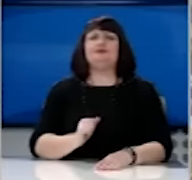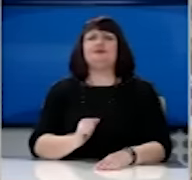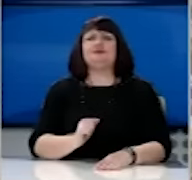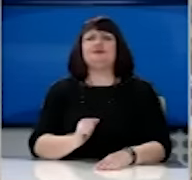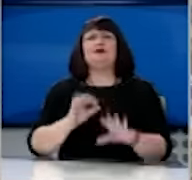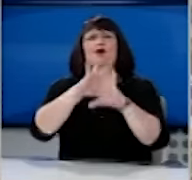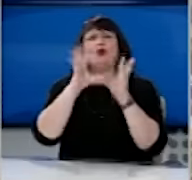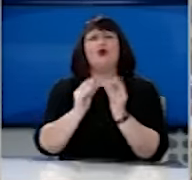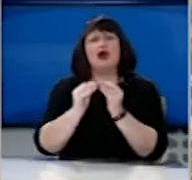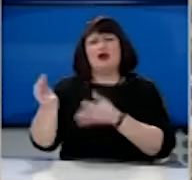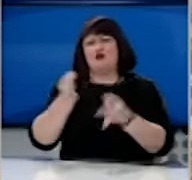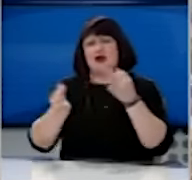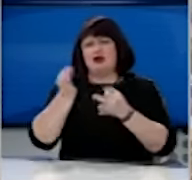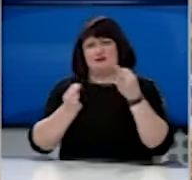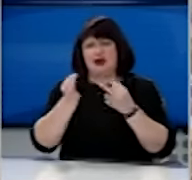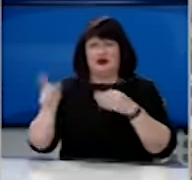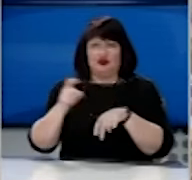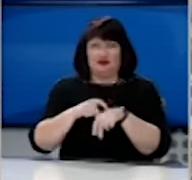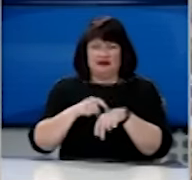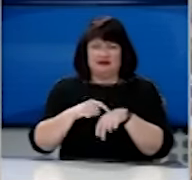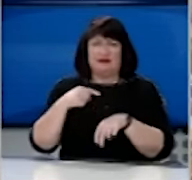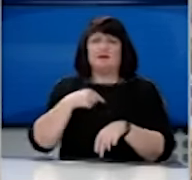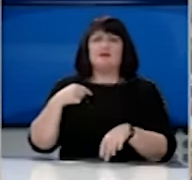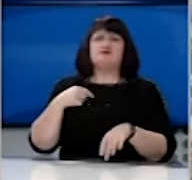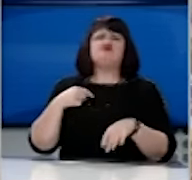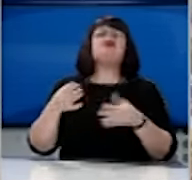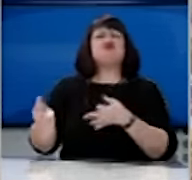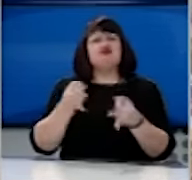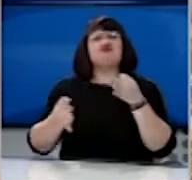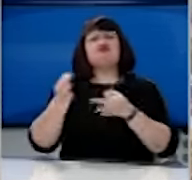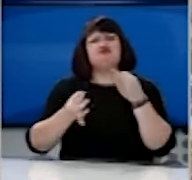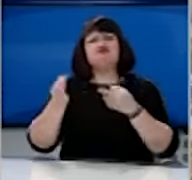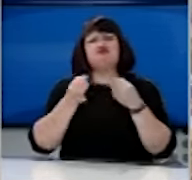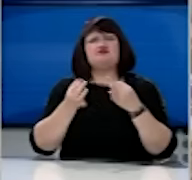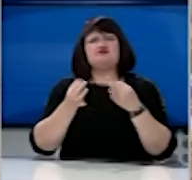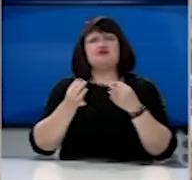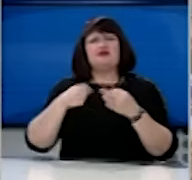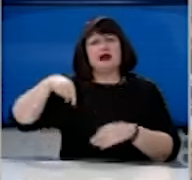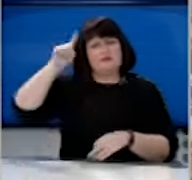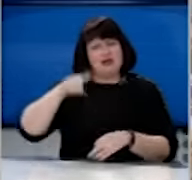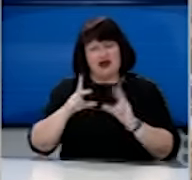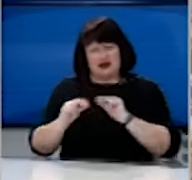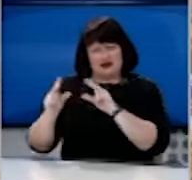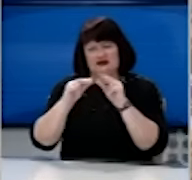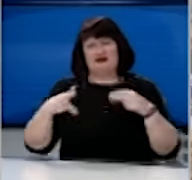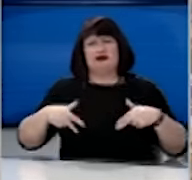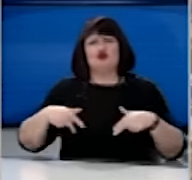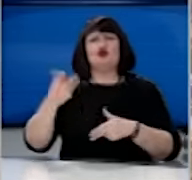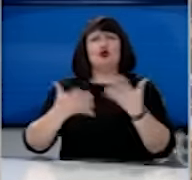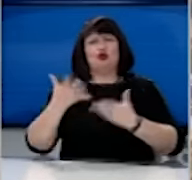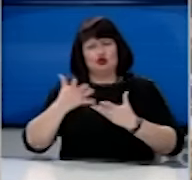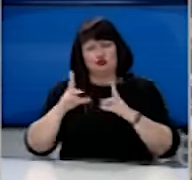από όλες τις τοποθετήσεις που έχουν γίνει σε αυτήν εδώ την αίθουσα αυτές τις μέρες συζήτησης του κρατικού